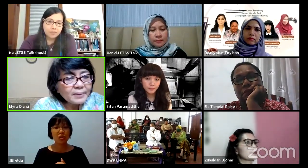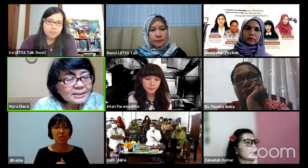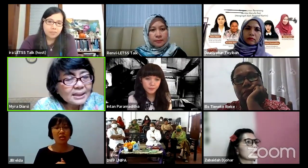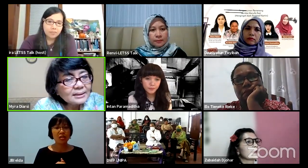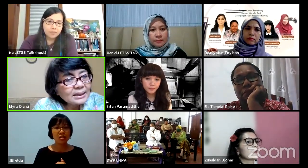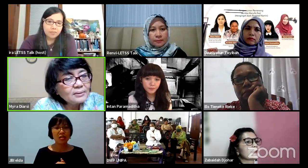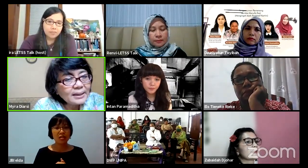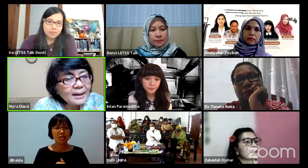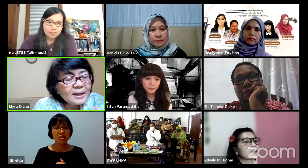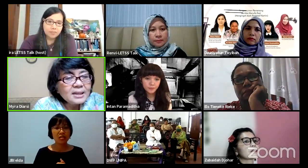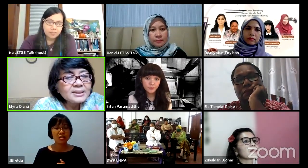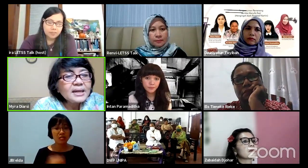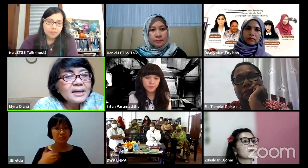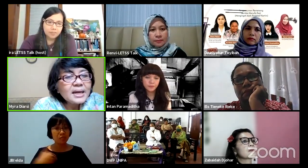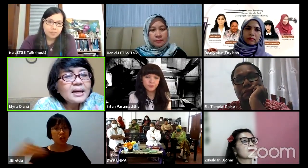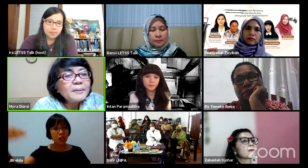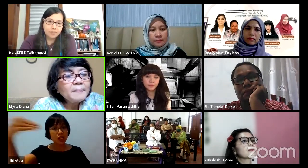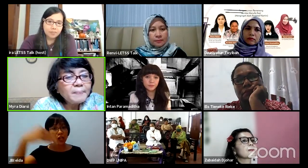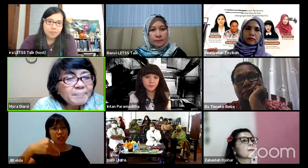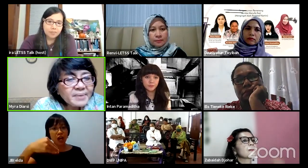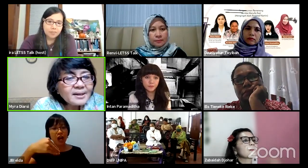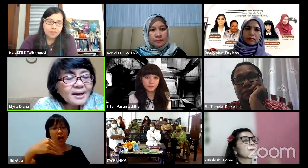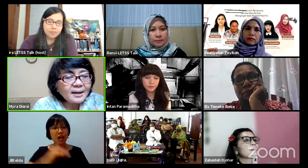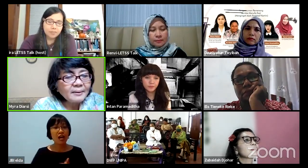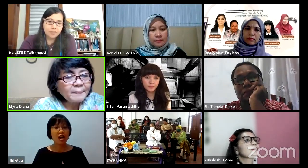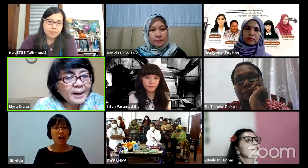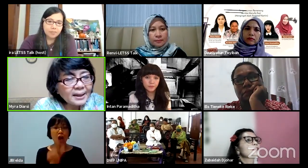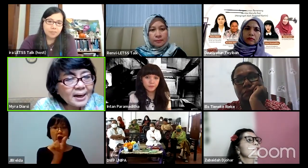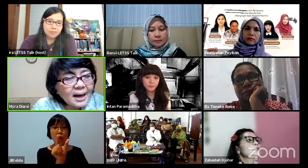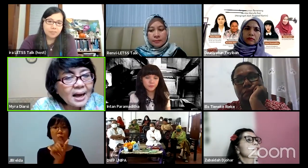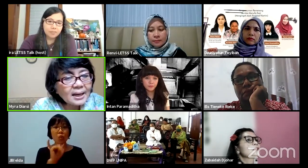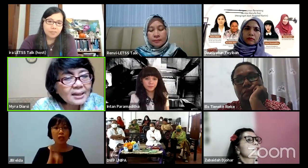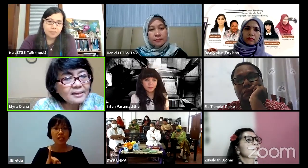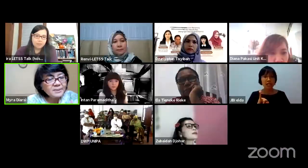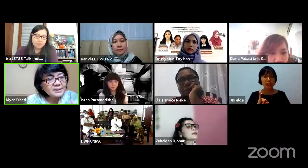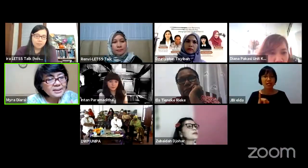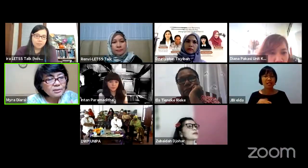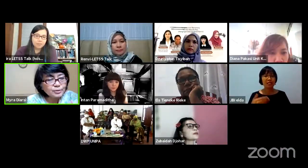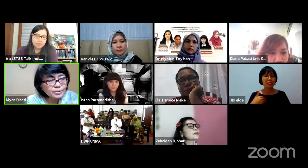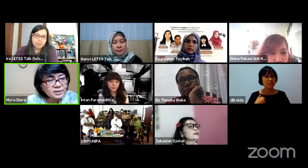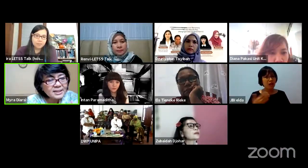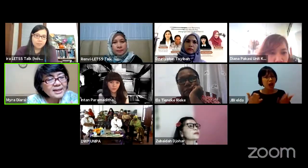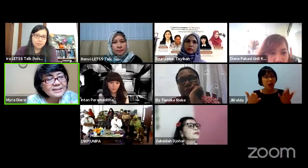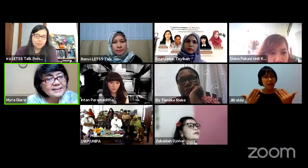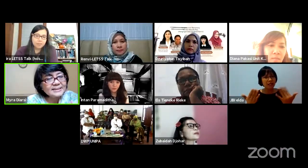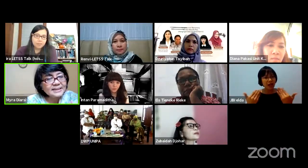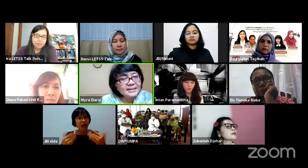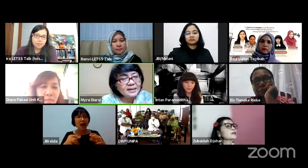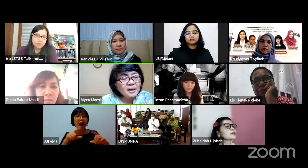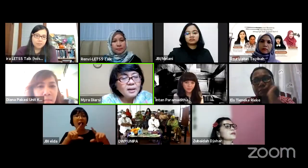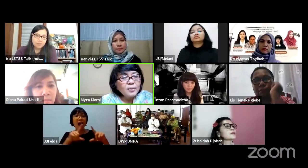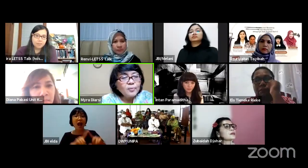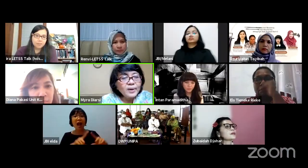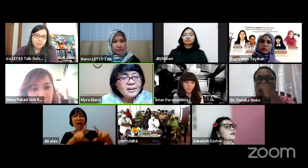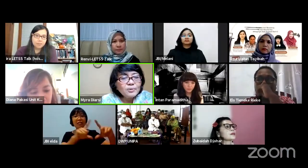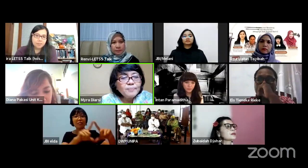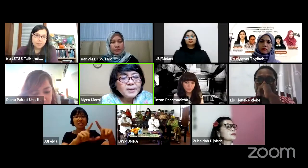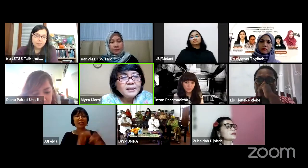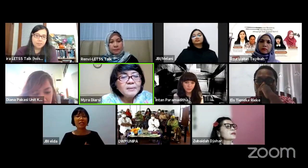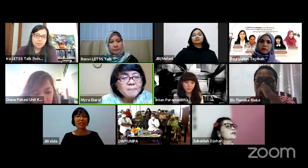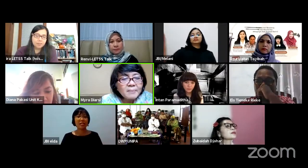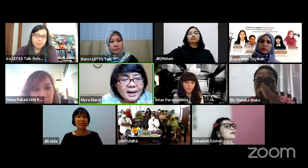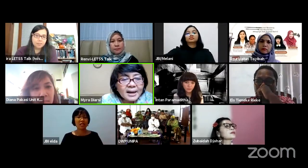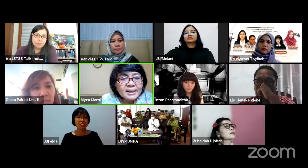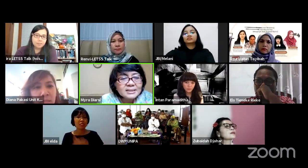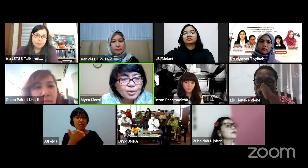di ulang perayaan tahunnya, saya meminang para akademisi khususnya di kajian gender. Will you